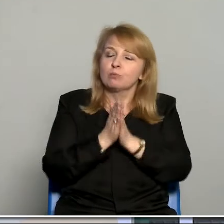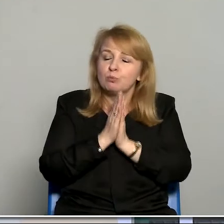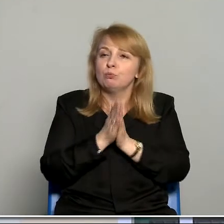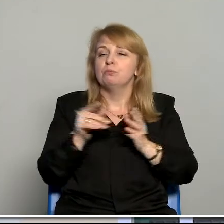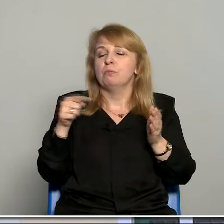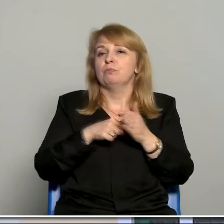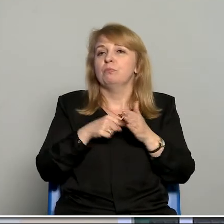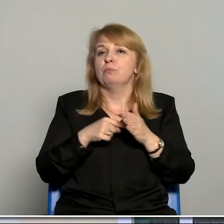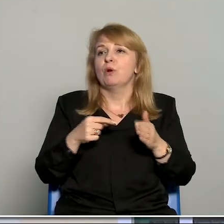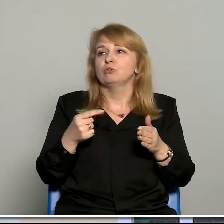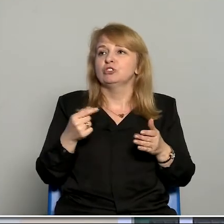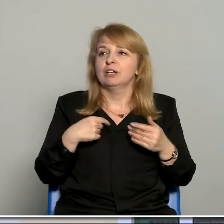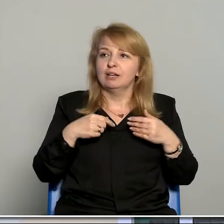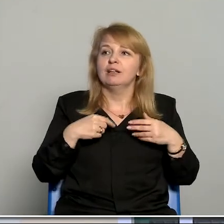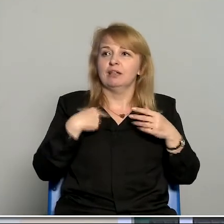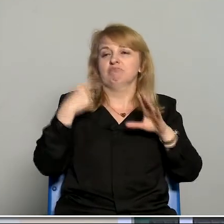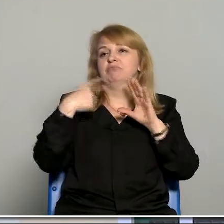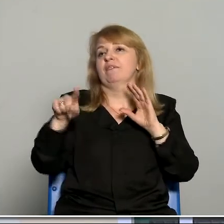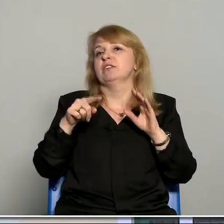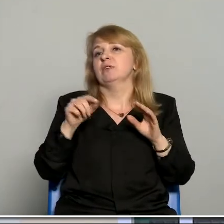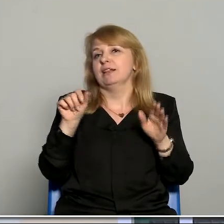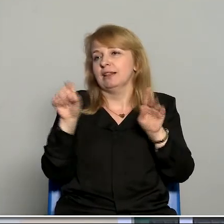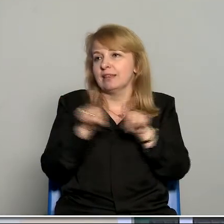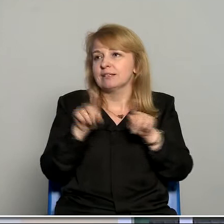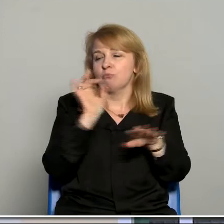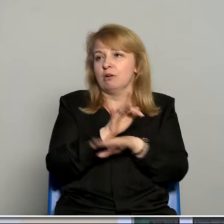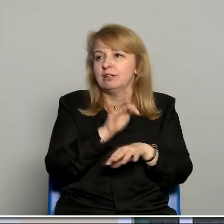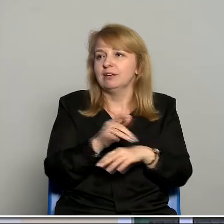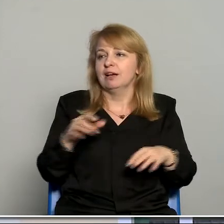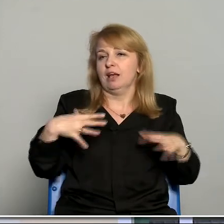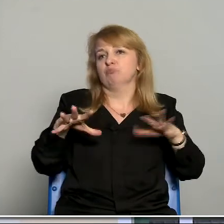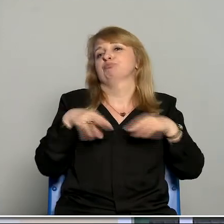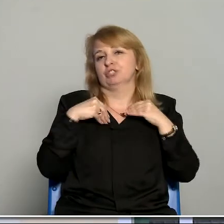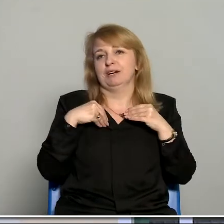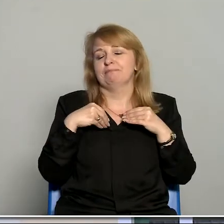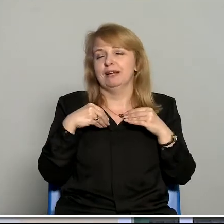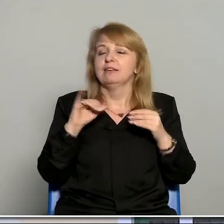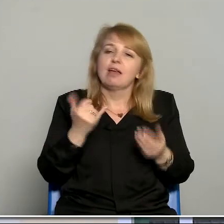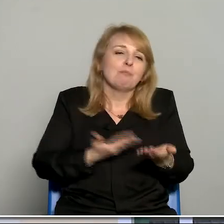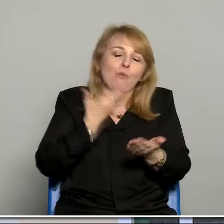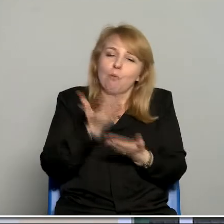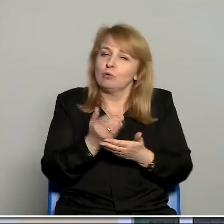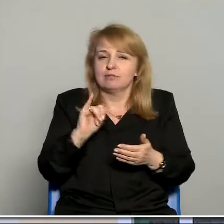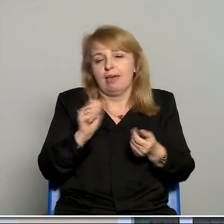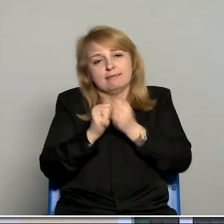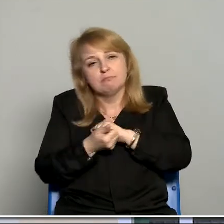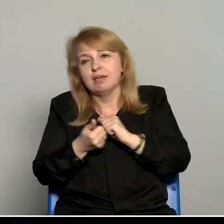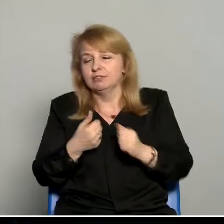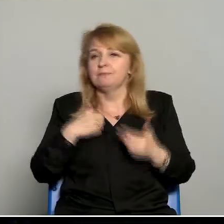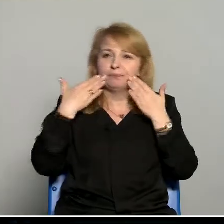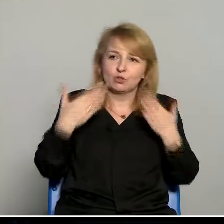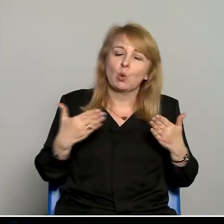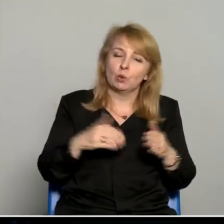propozycje, uwagi, krytykę również do tego, albo propozycje do tego, jak ten nowy okres powinien wyglądać. Dziękuję bardzo.